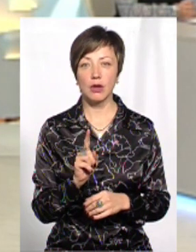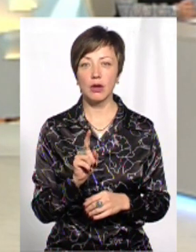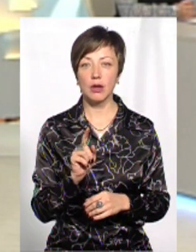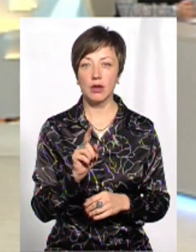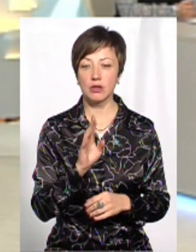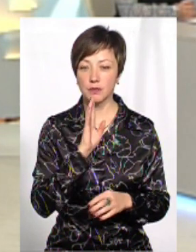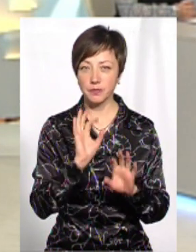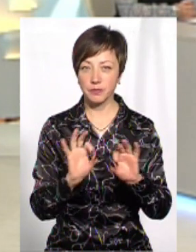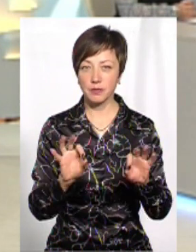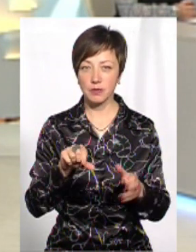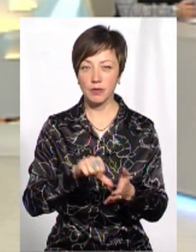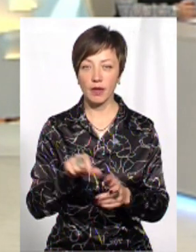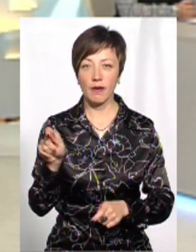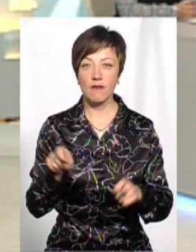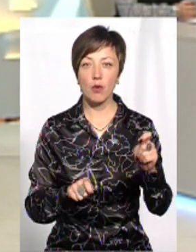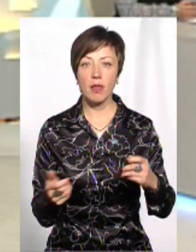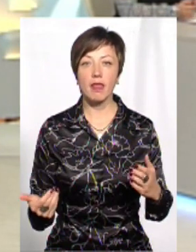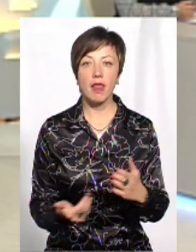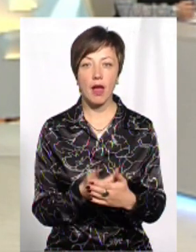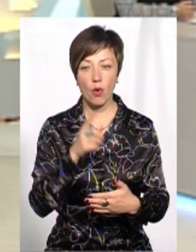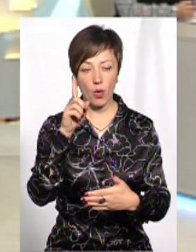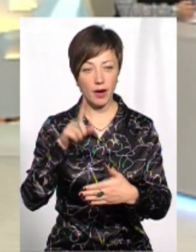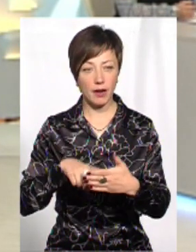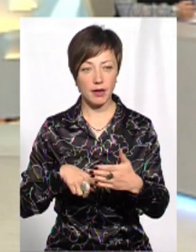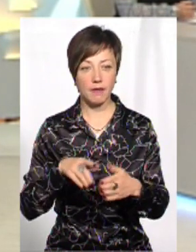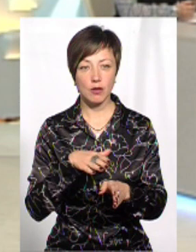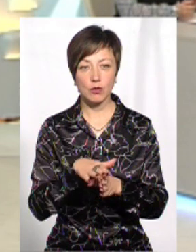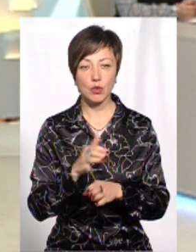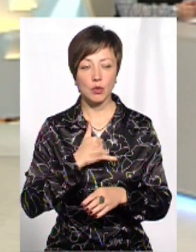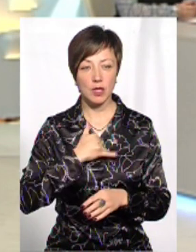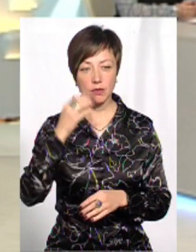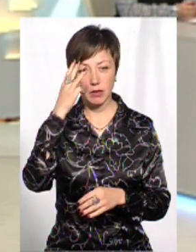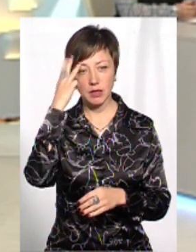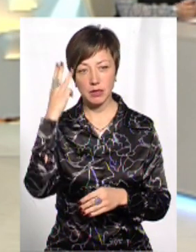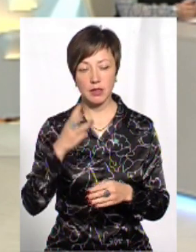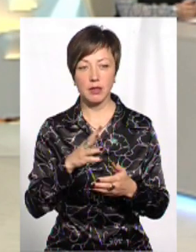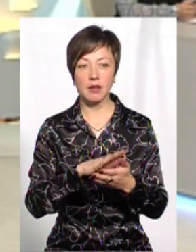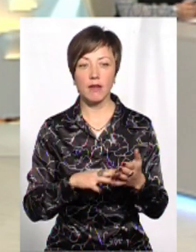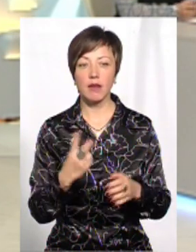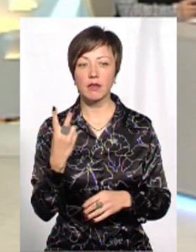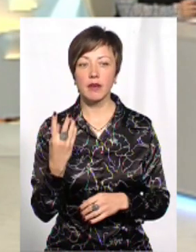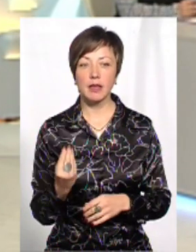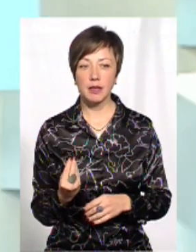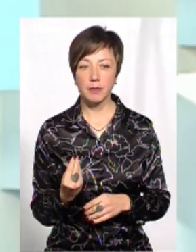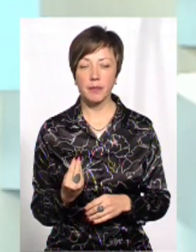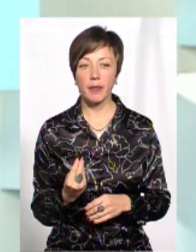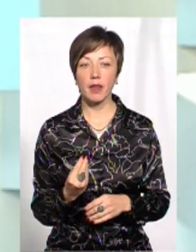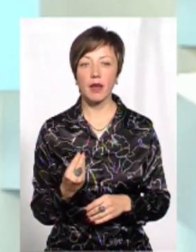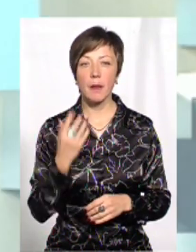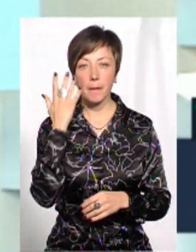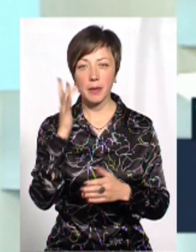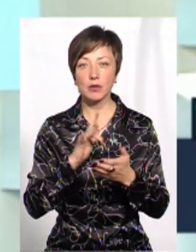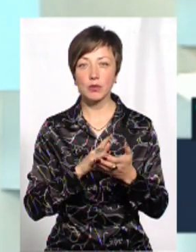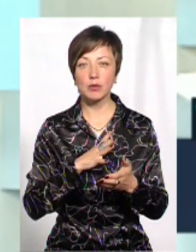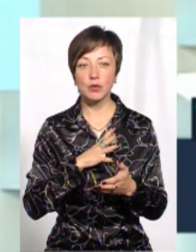була учасником форуму неорелігії, який нещодавно відбувся у нас в Хмельницькому, тривав 2 дні. Його метою, власне,